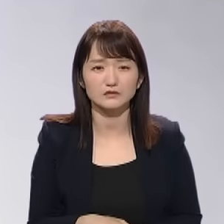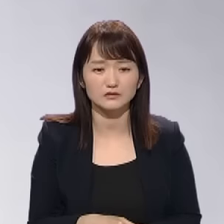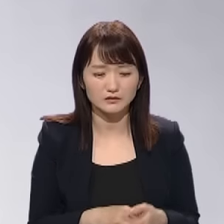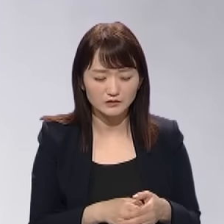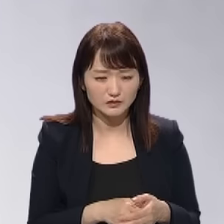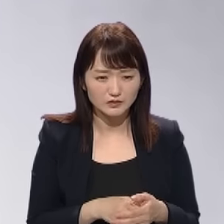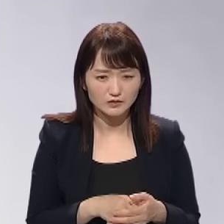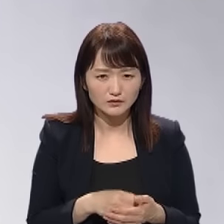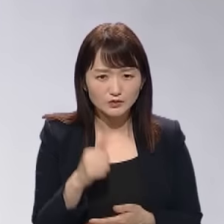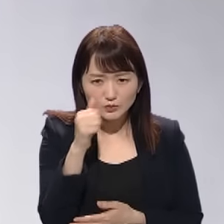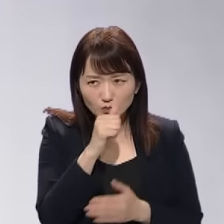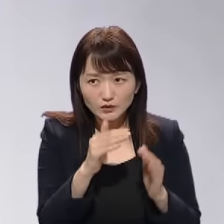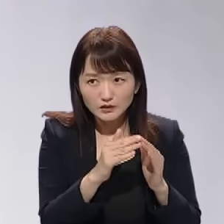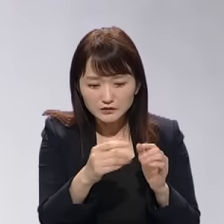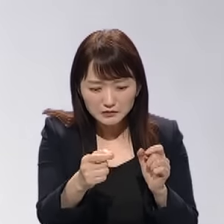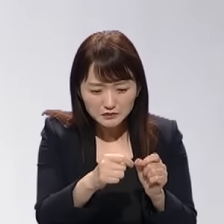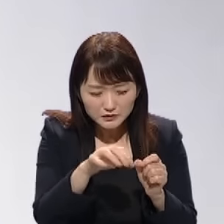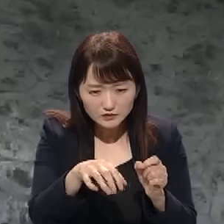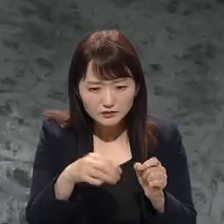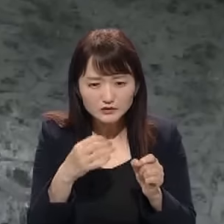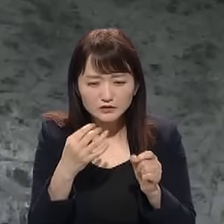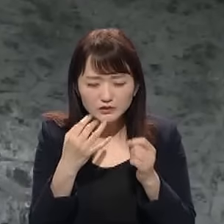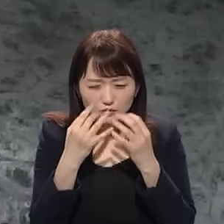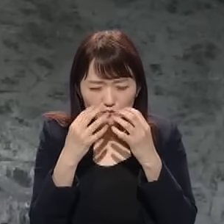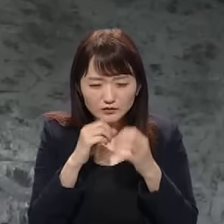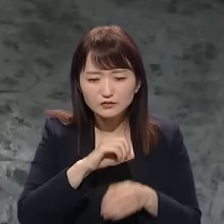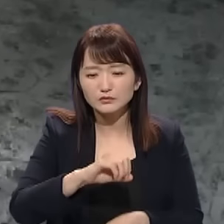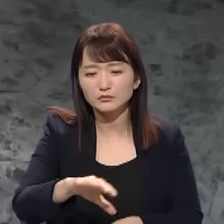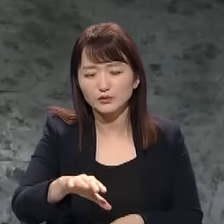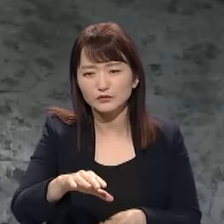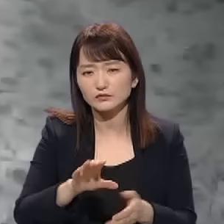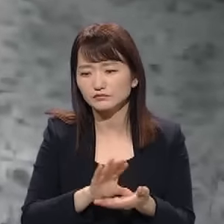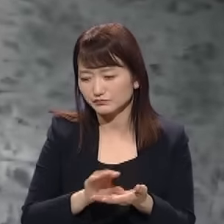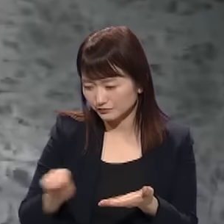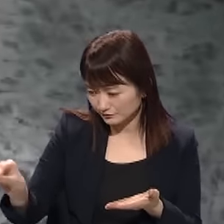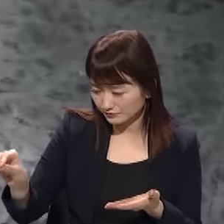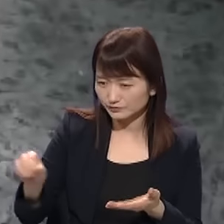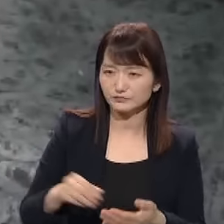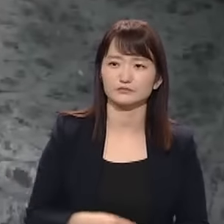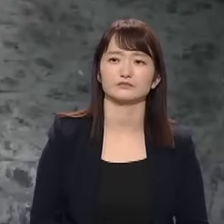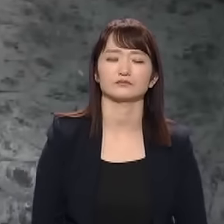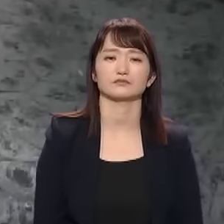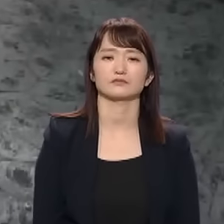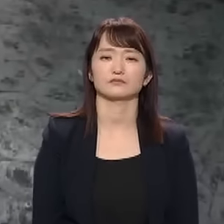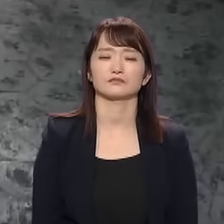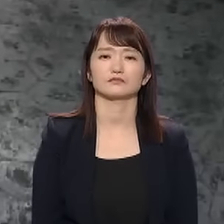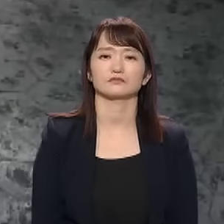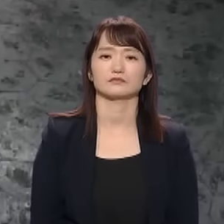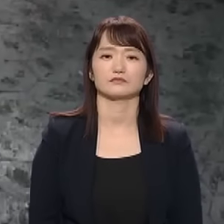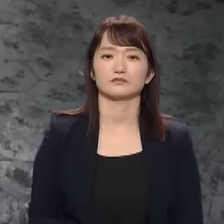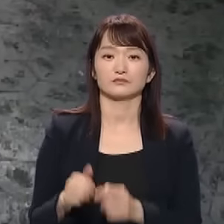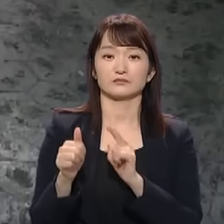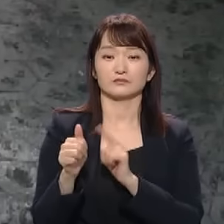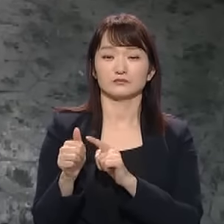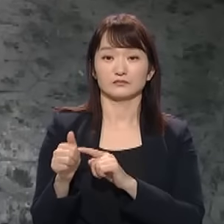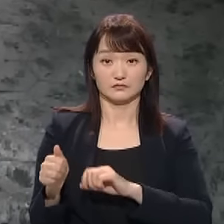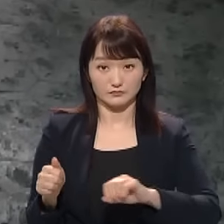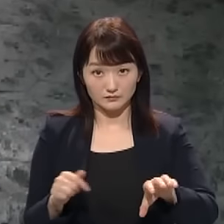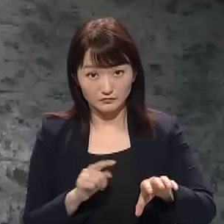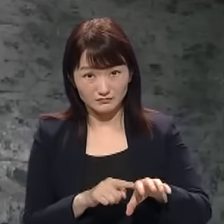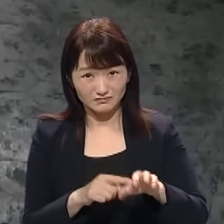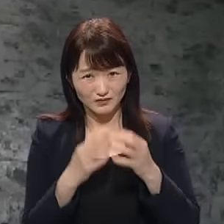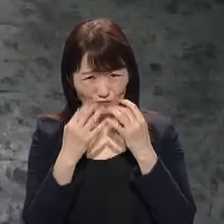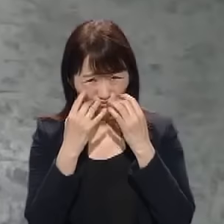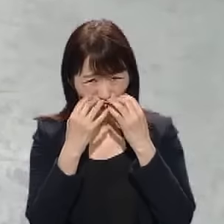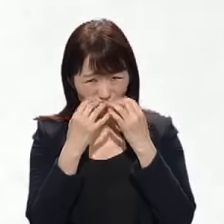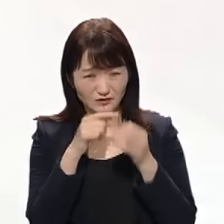봉투를 스리슬쩍 놓고 그대로 총총. 미션 클리어. 나올 때는 빈손으로 나옵니다. 자, 저 남자가 버린 거 딱 봐도